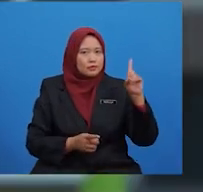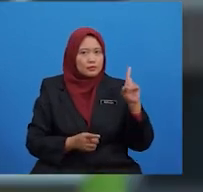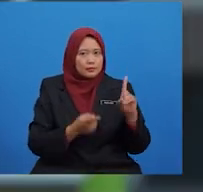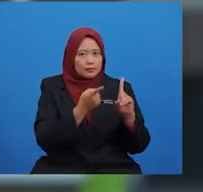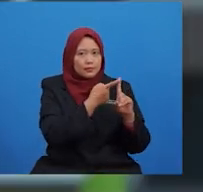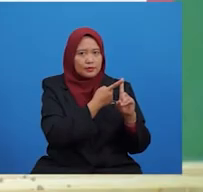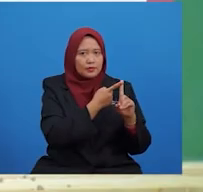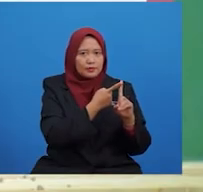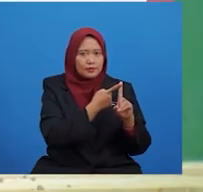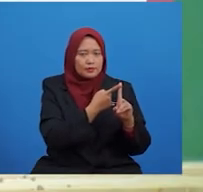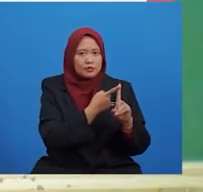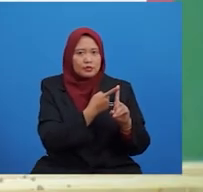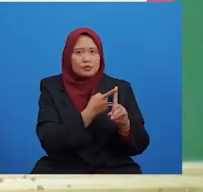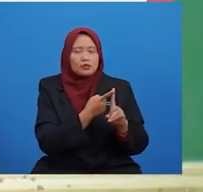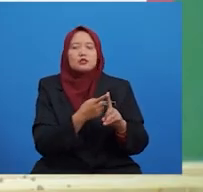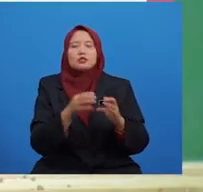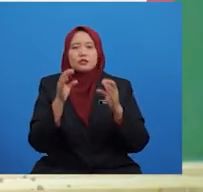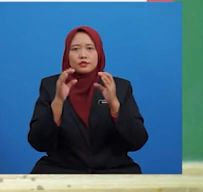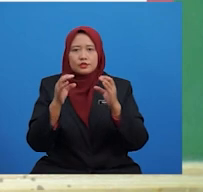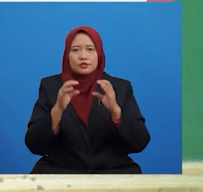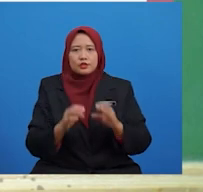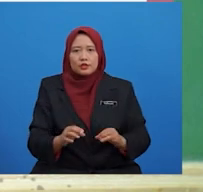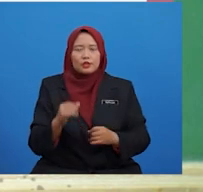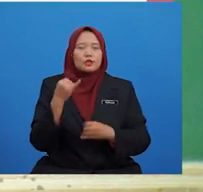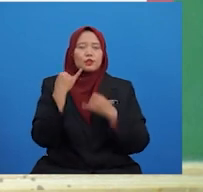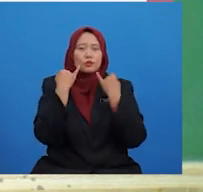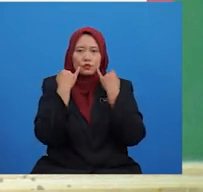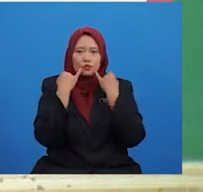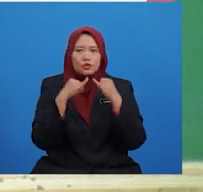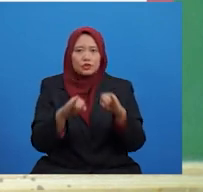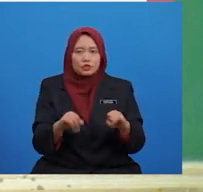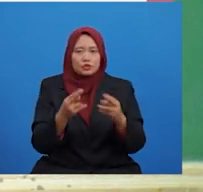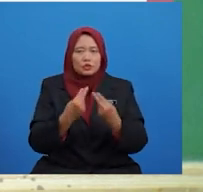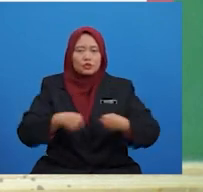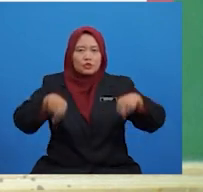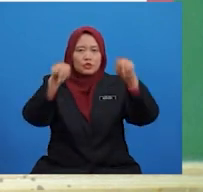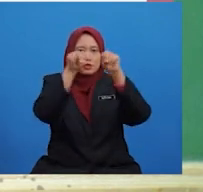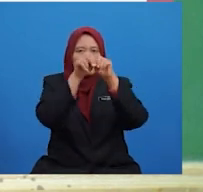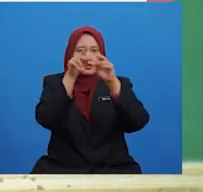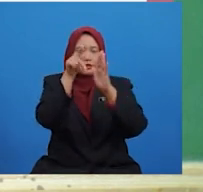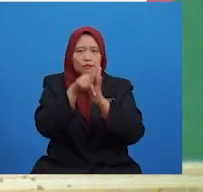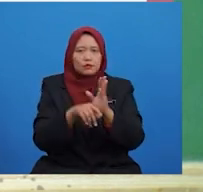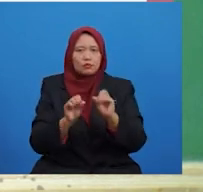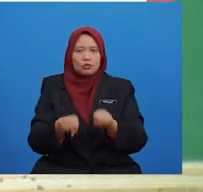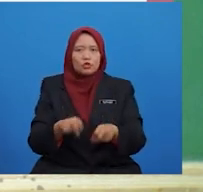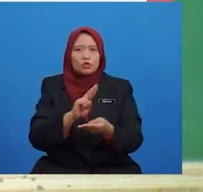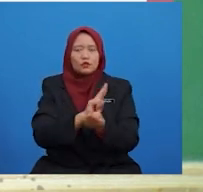Pertama, tata cara untuk mengisytiharkan nilai pemboleh